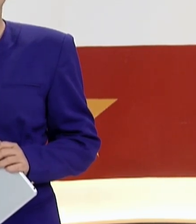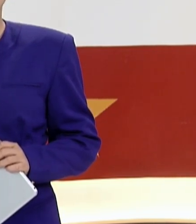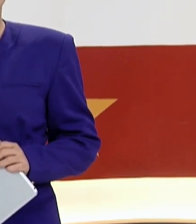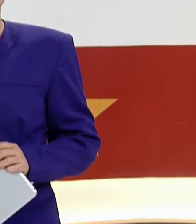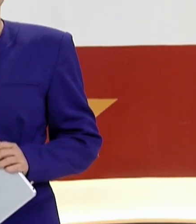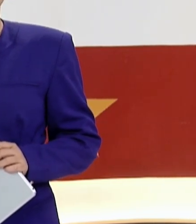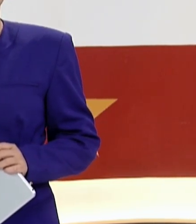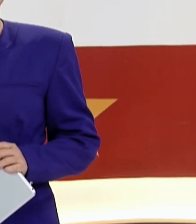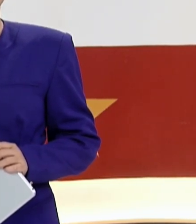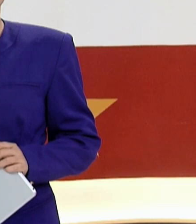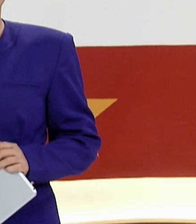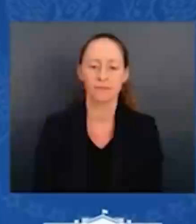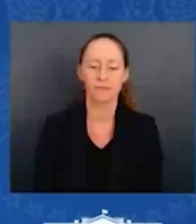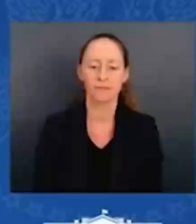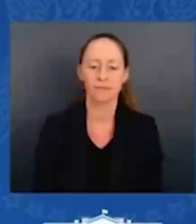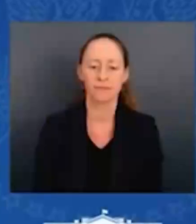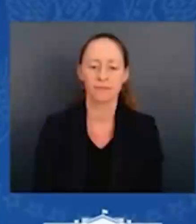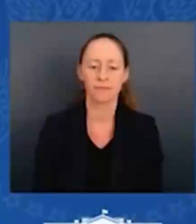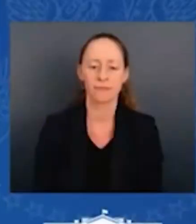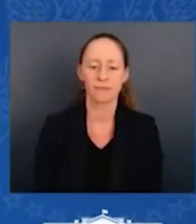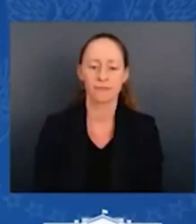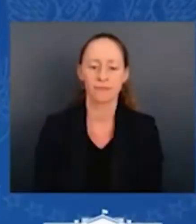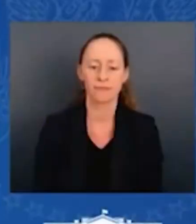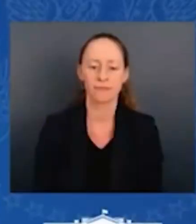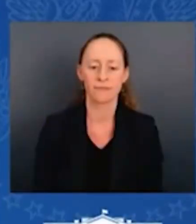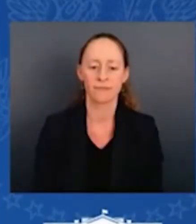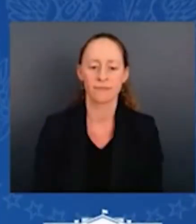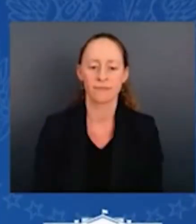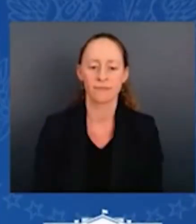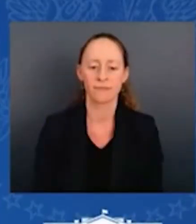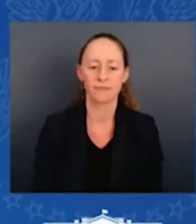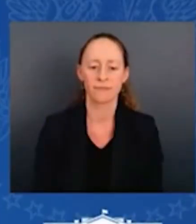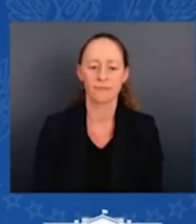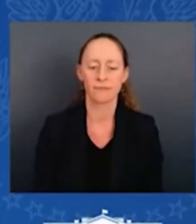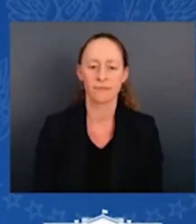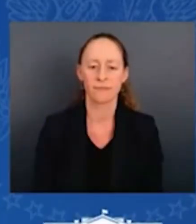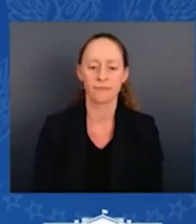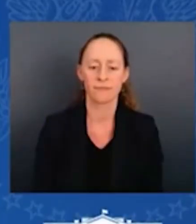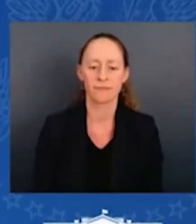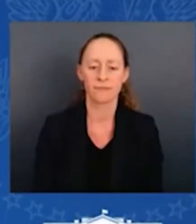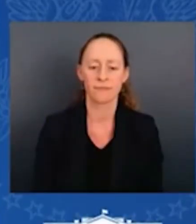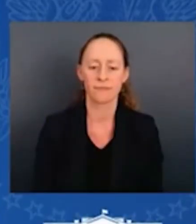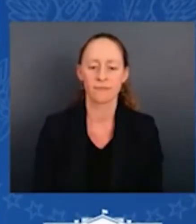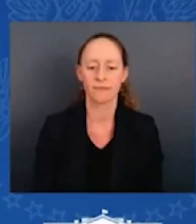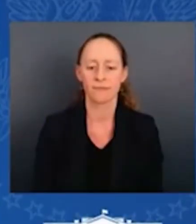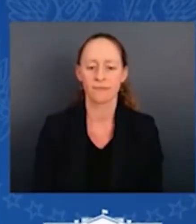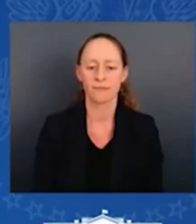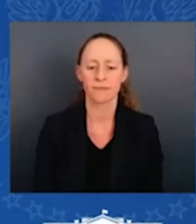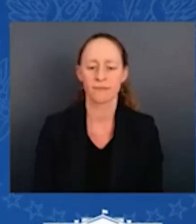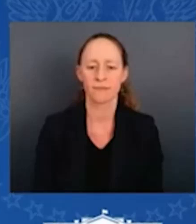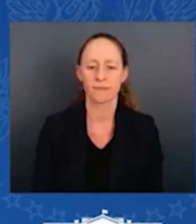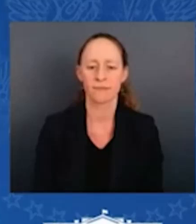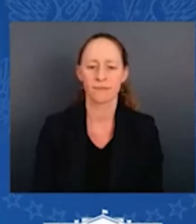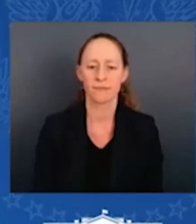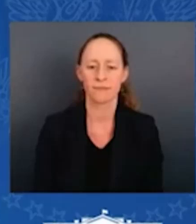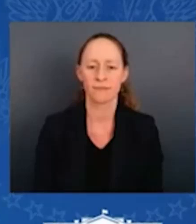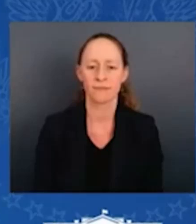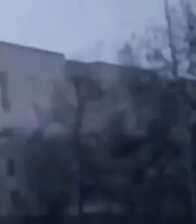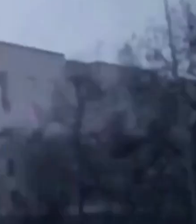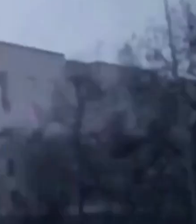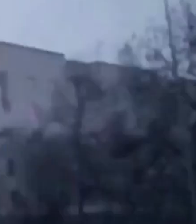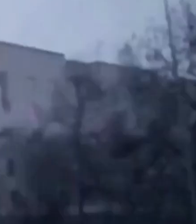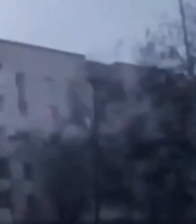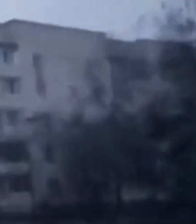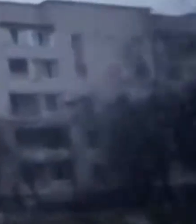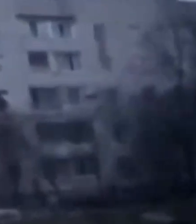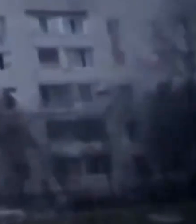araw ng Martes. Sa kanyang talumpati, sinabi ng American Chief Executive na isa itong pagdiriwang ng pagkakaisa laban sa pagsalakay ng